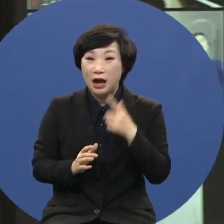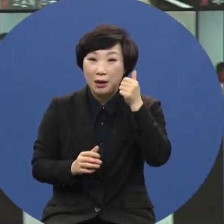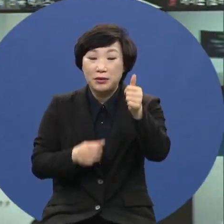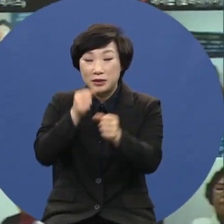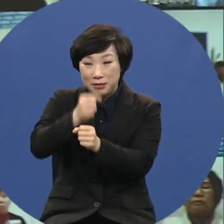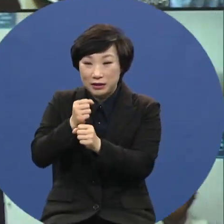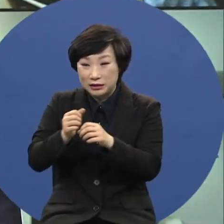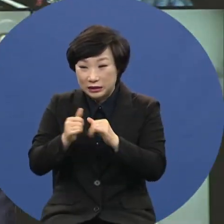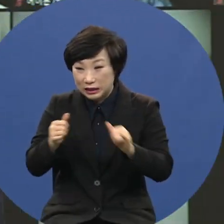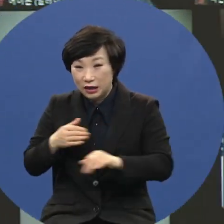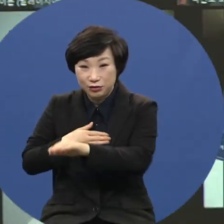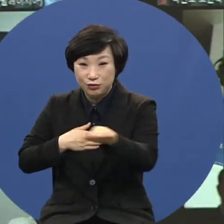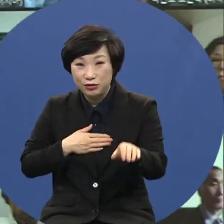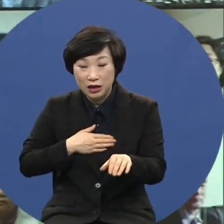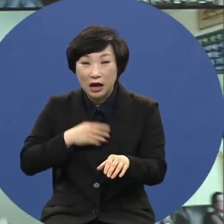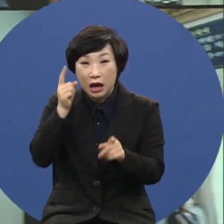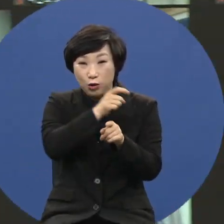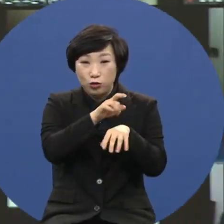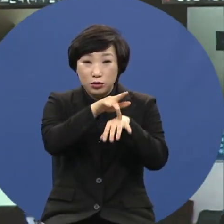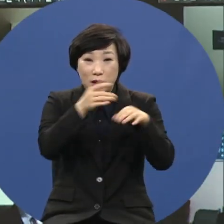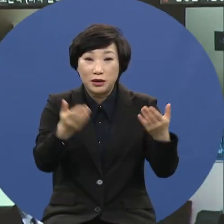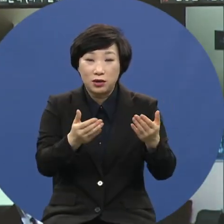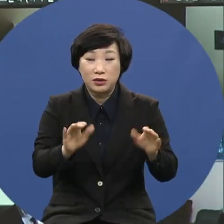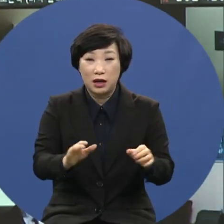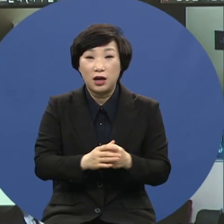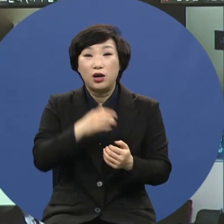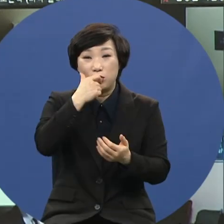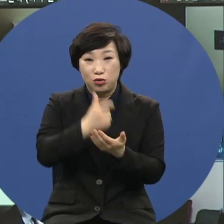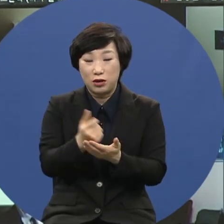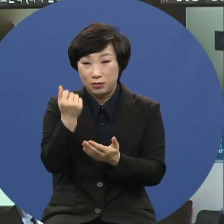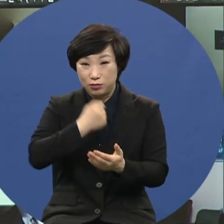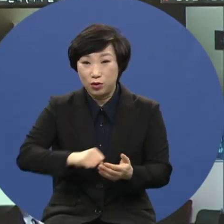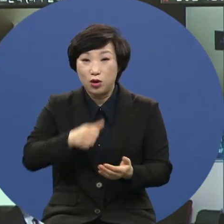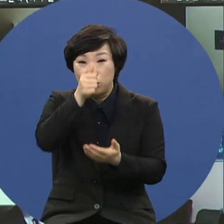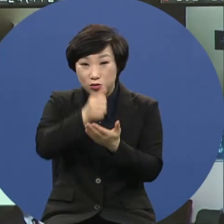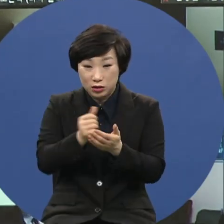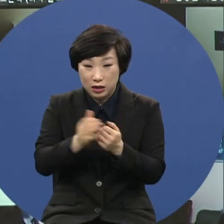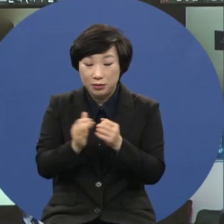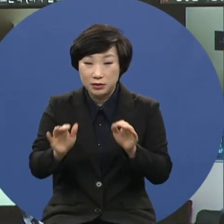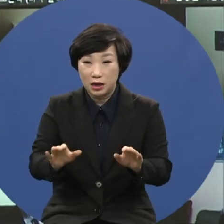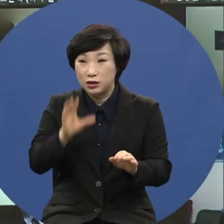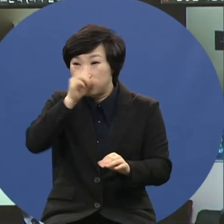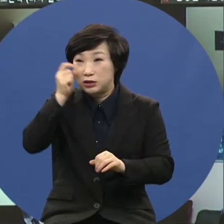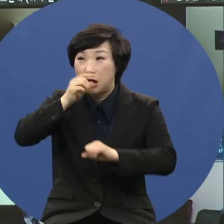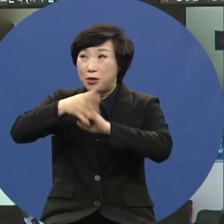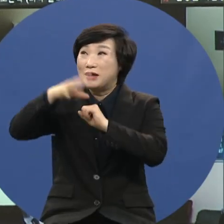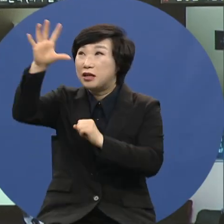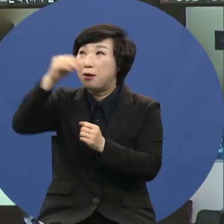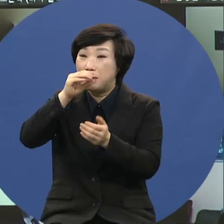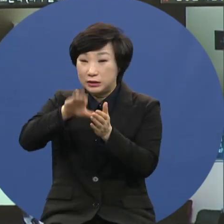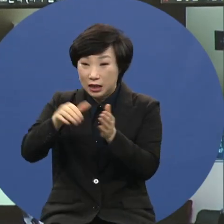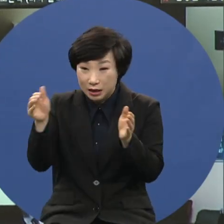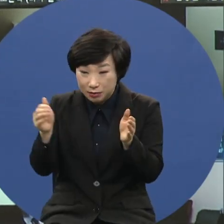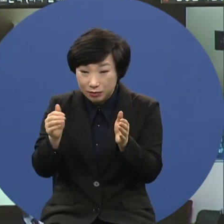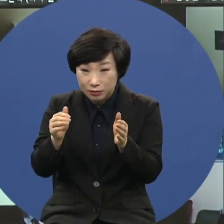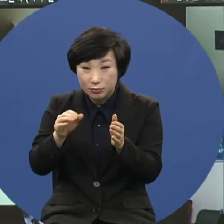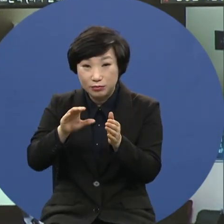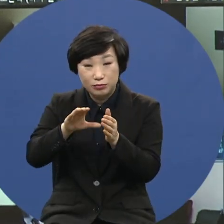의해서 속아서 불순종한 범죄로 인해서 선악과 먹을 때부터